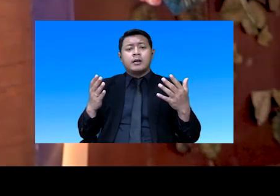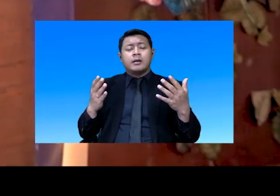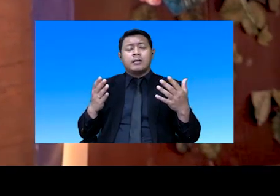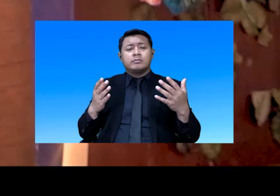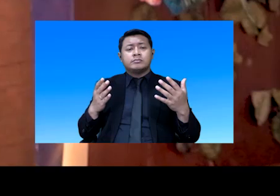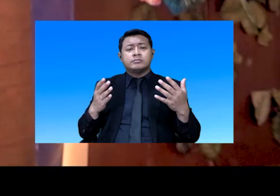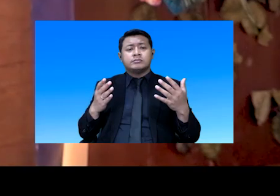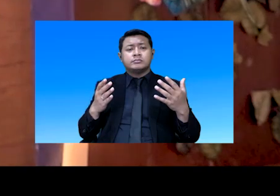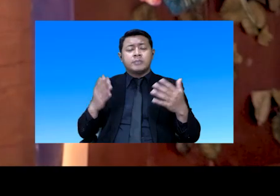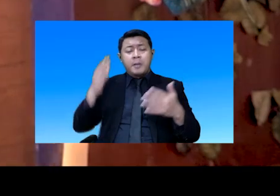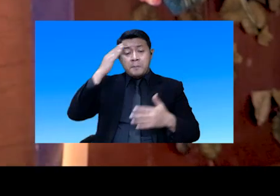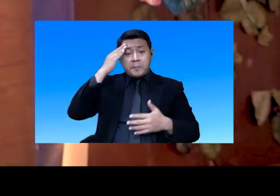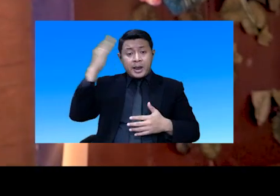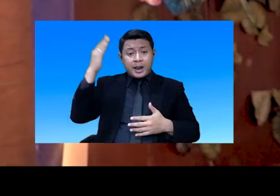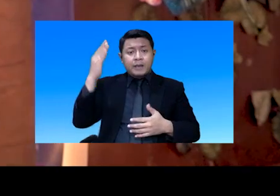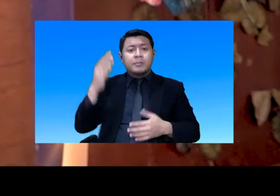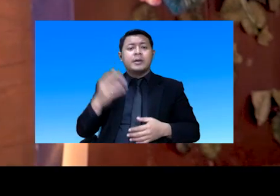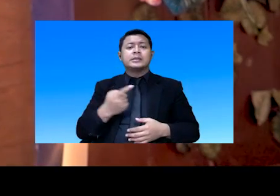peristiwa-peristiwa yang terjadi atas setiap kita